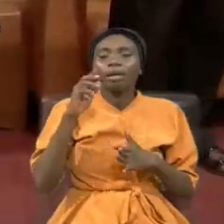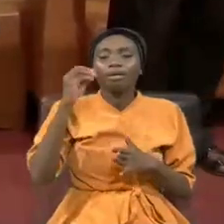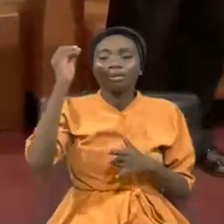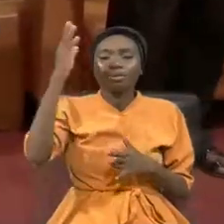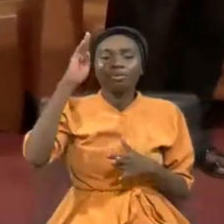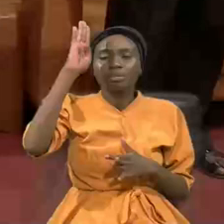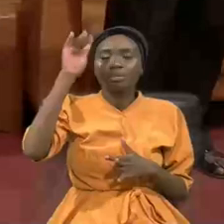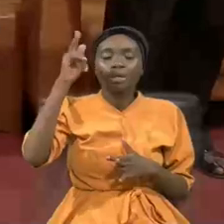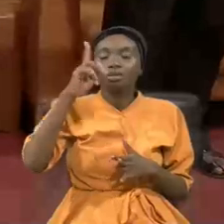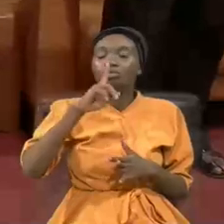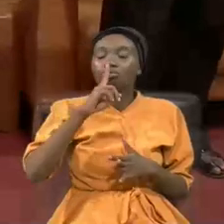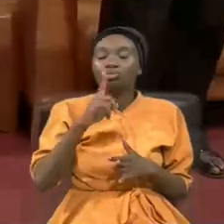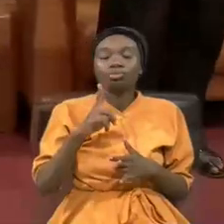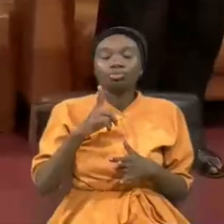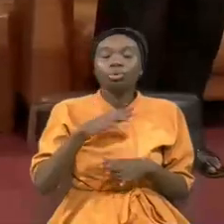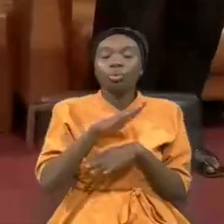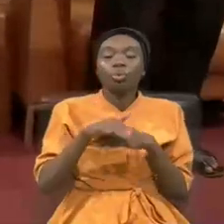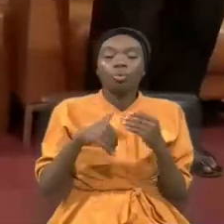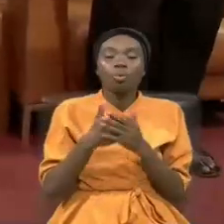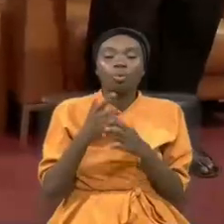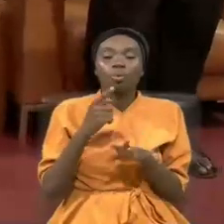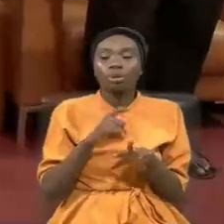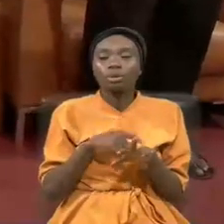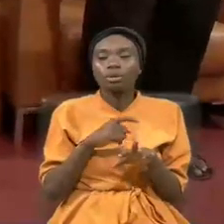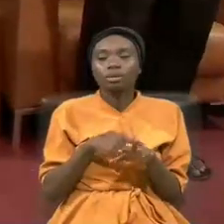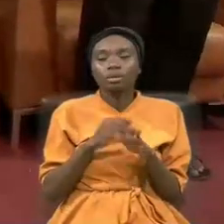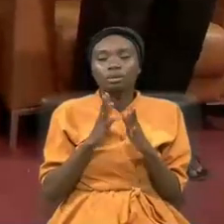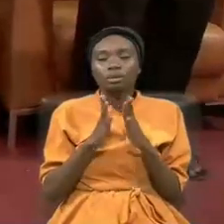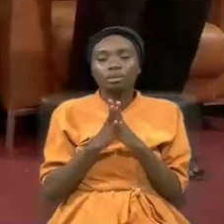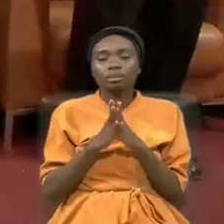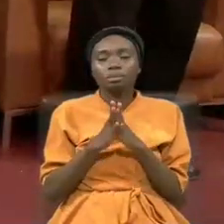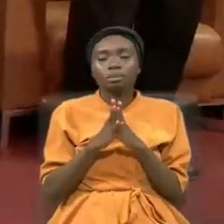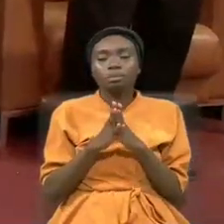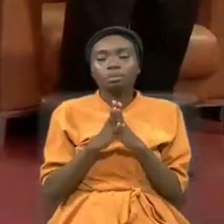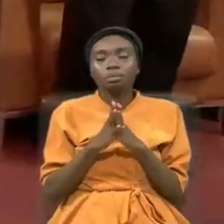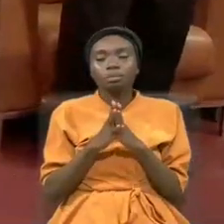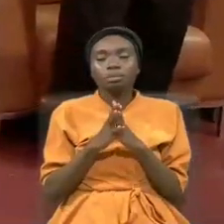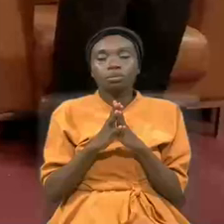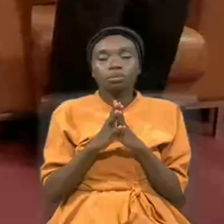grâce, et vous tenez par sa grâce à tout moment.